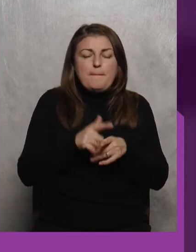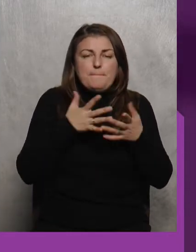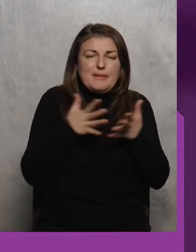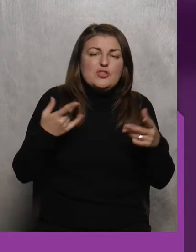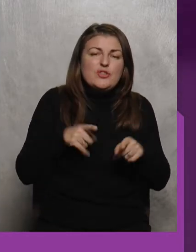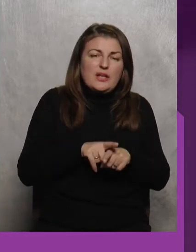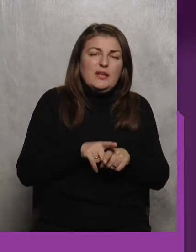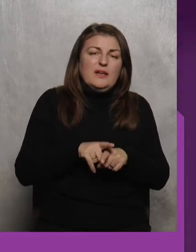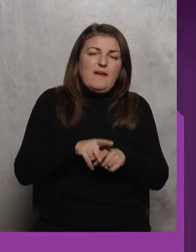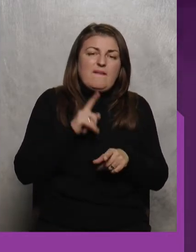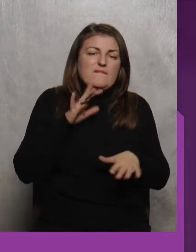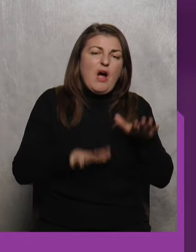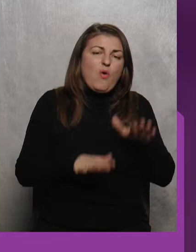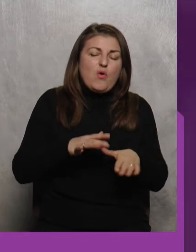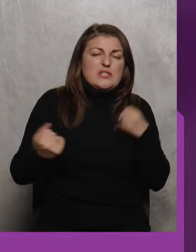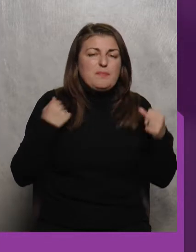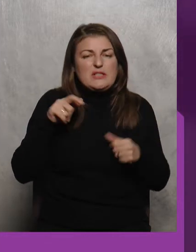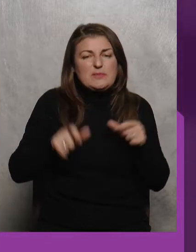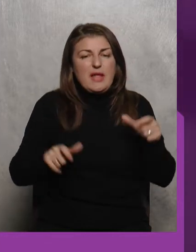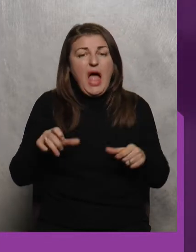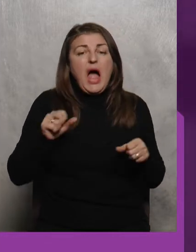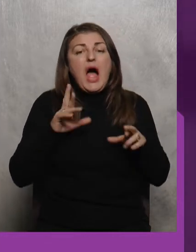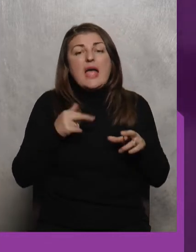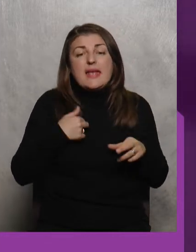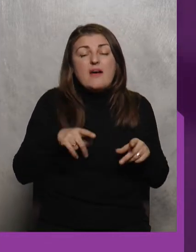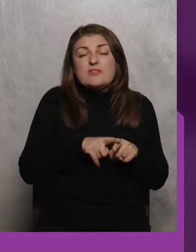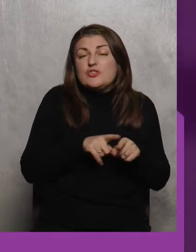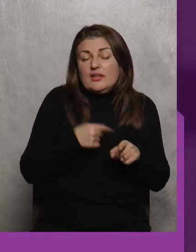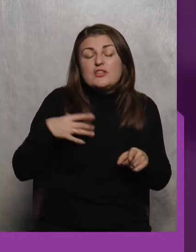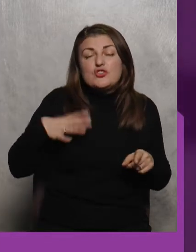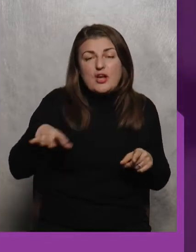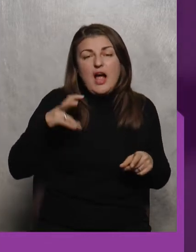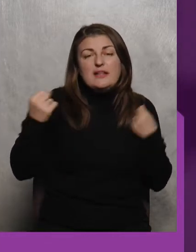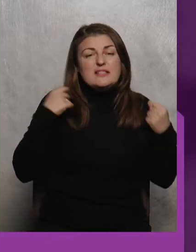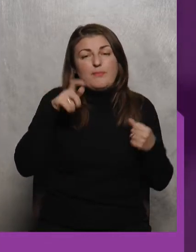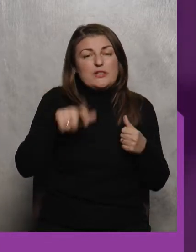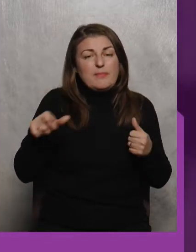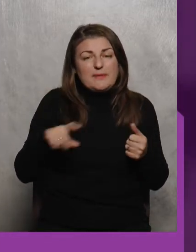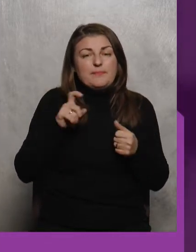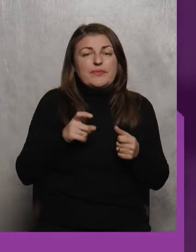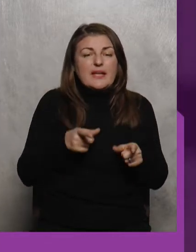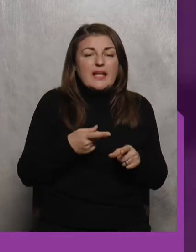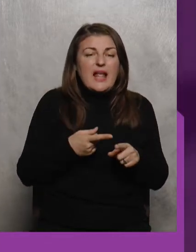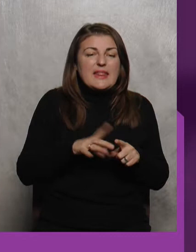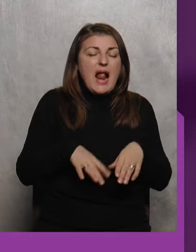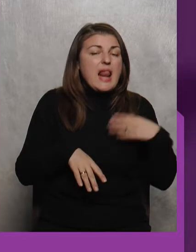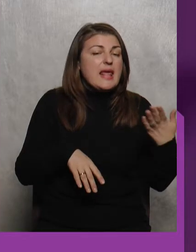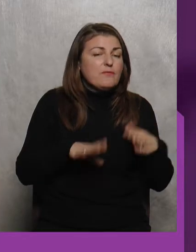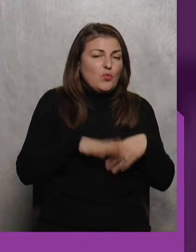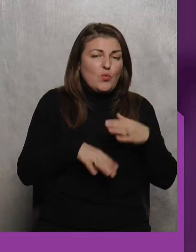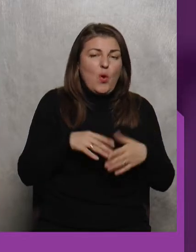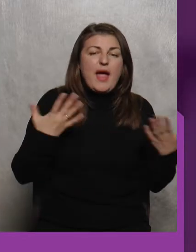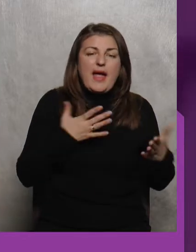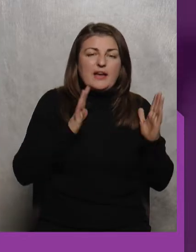більших вагою спортсменів. А я все ж таки чекаю на спортсменів на ліву руки,